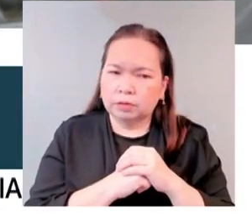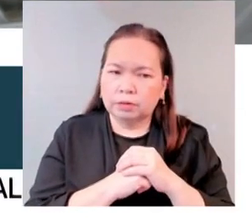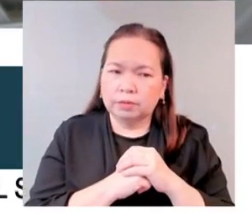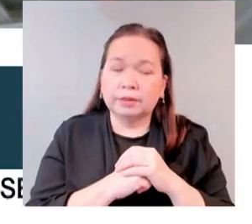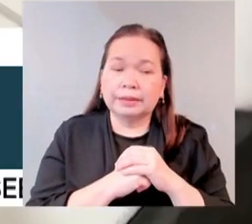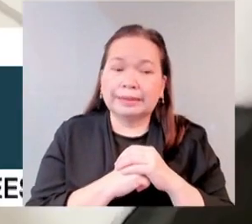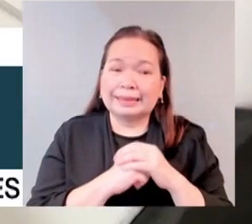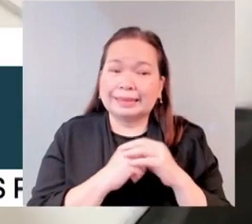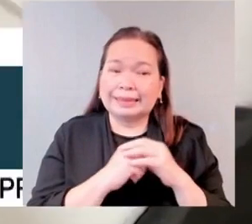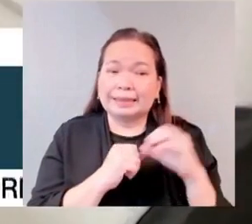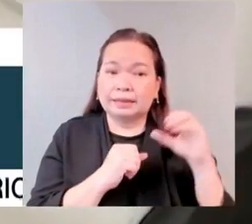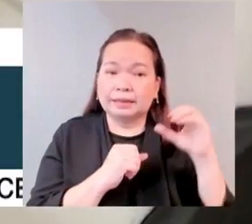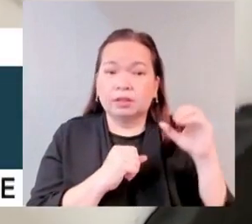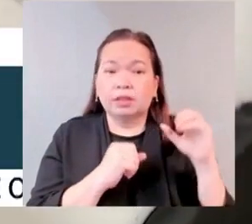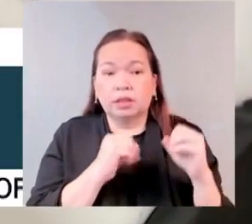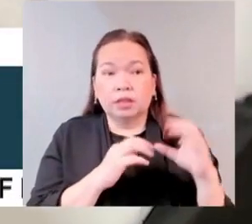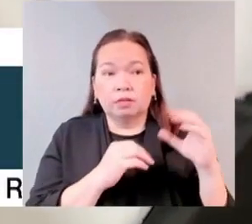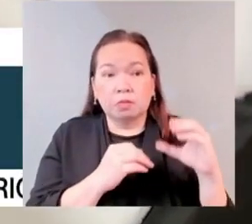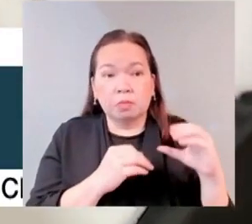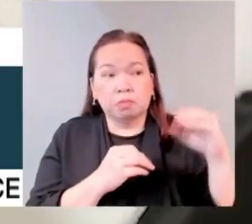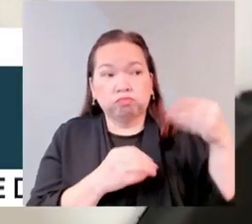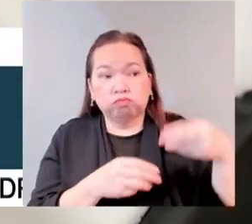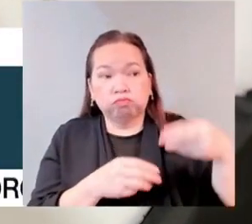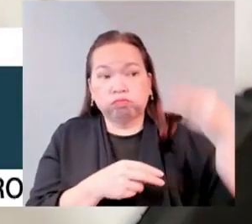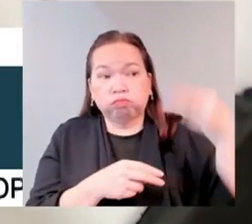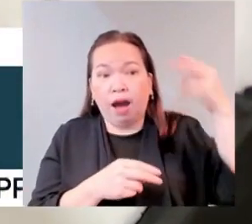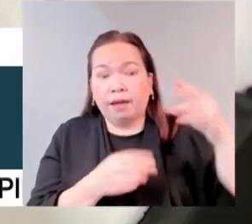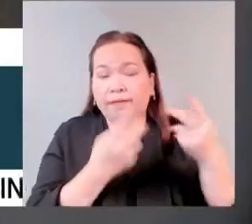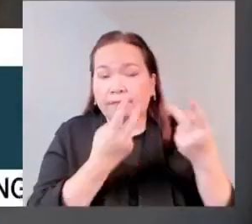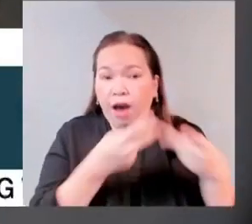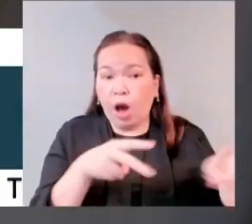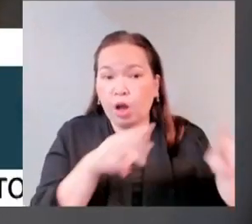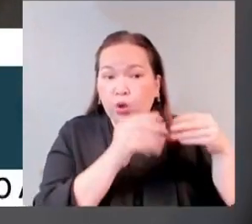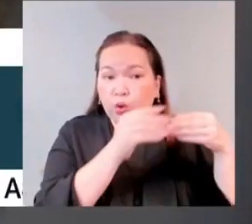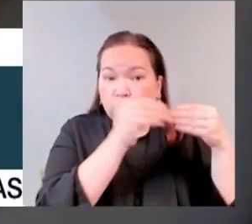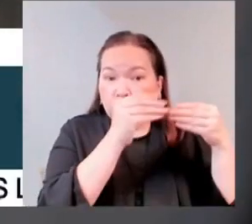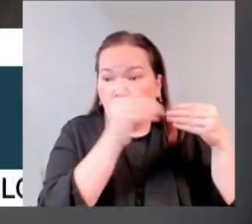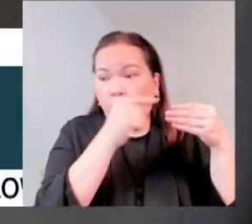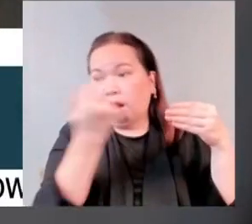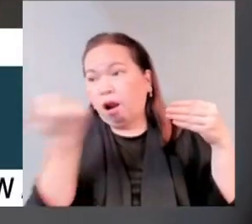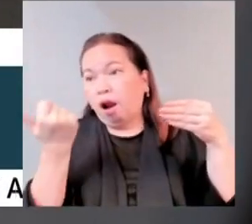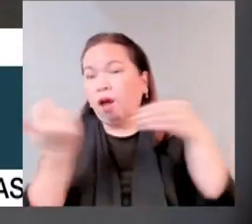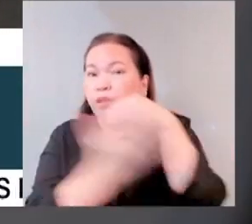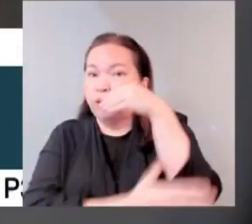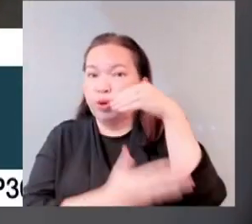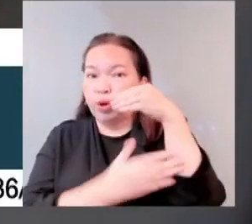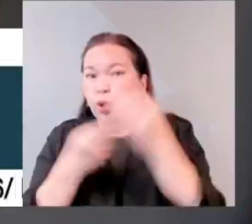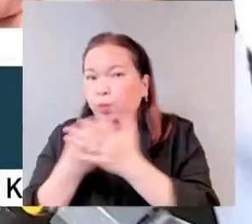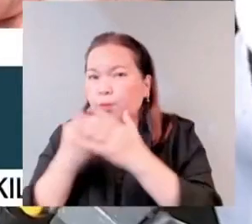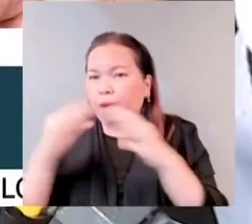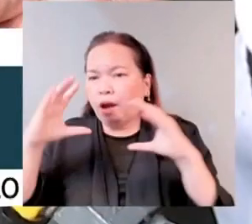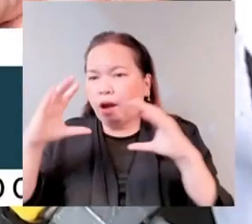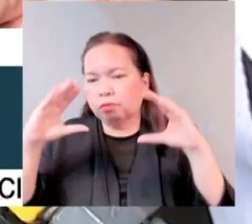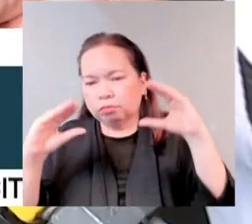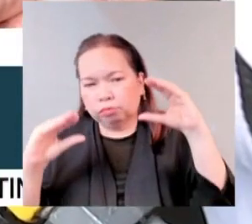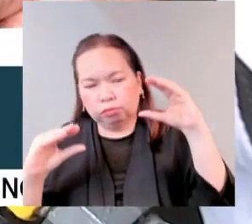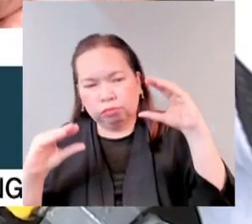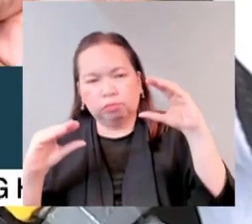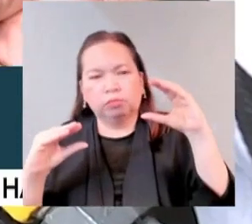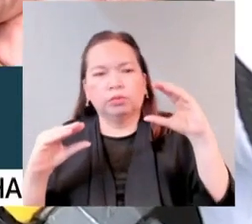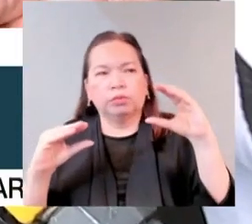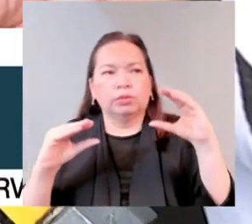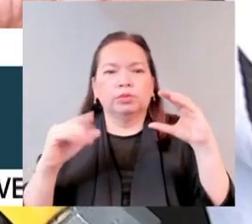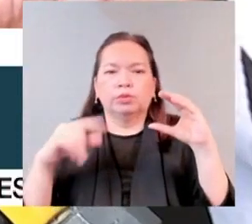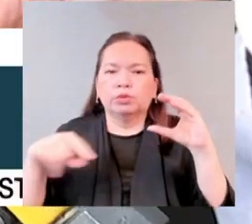denomination ng ibang bansa, so bumababa din po yung mga pagbili natin sa produktong petroleum. Kung magsusunod-sunod yung